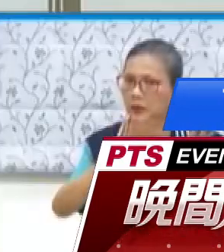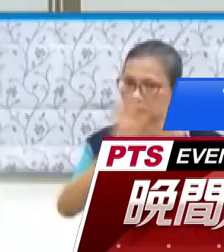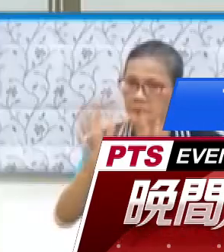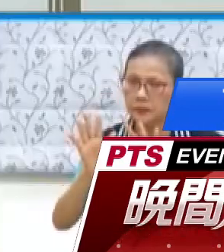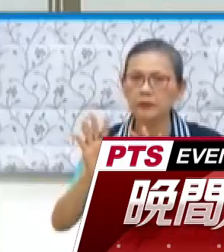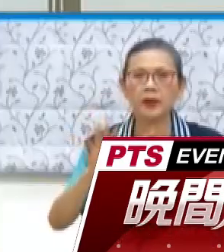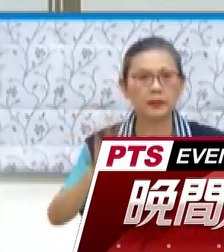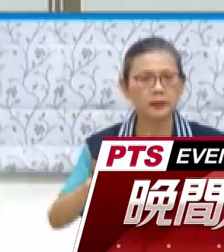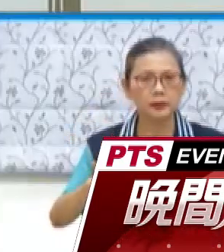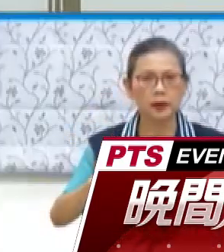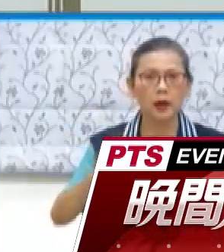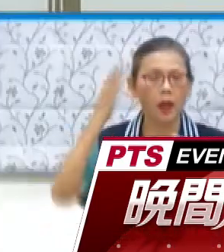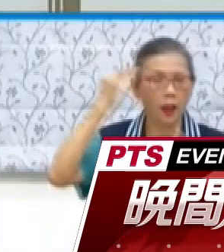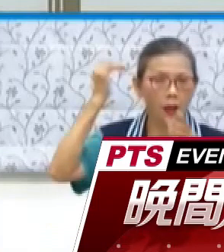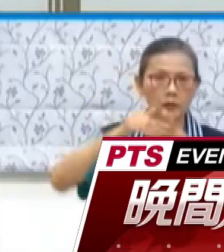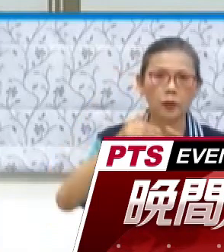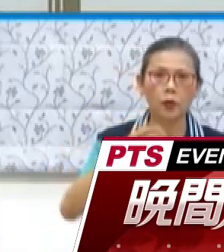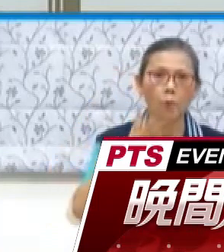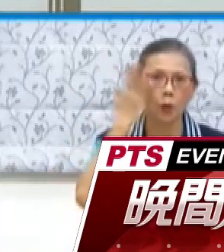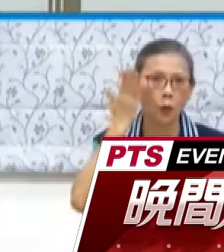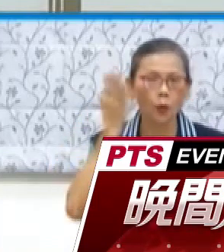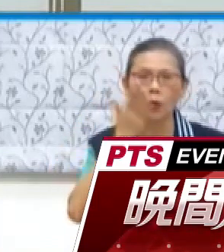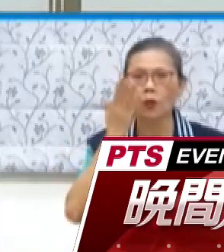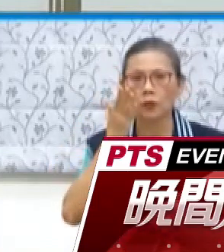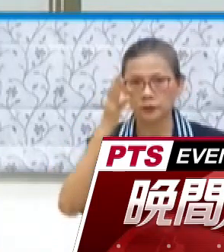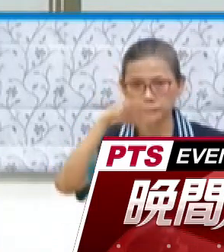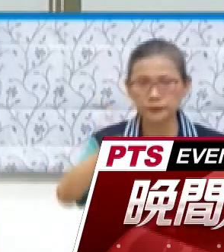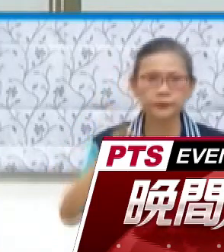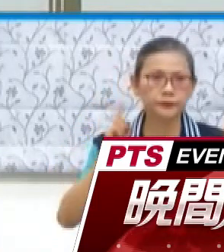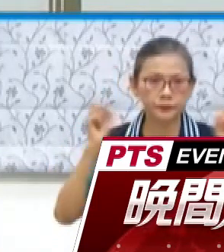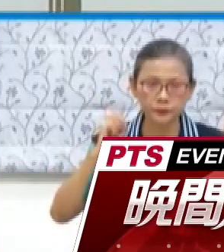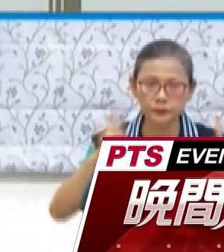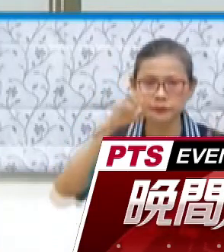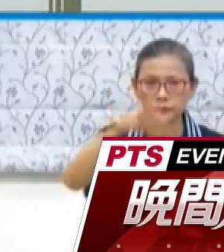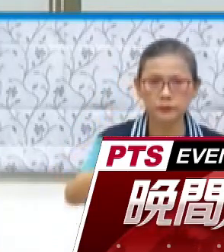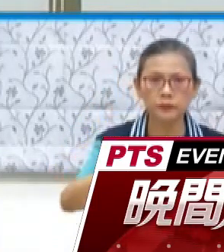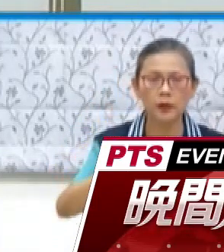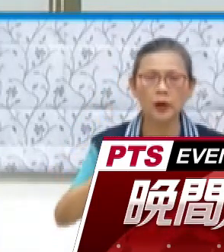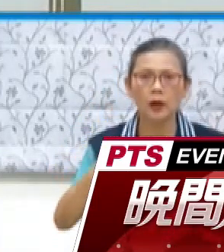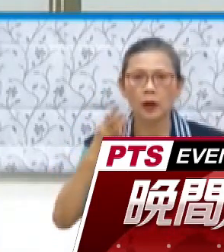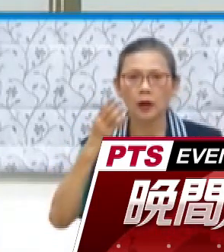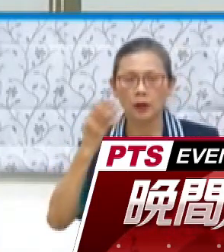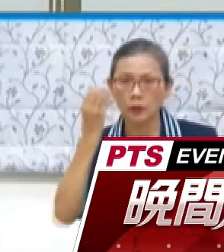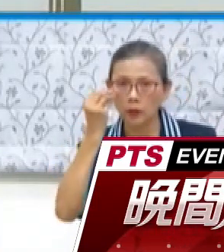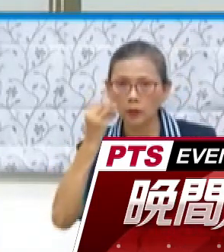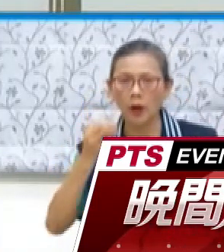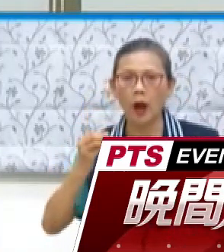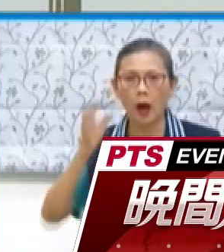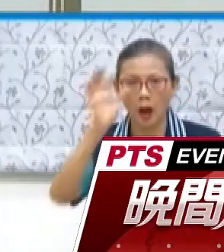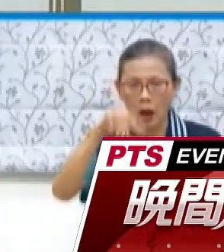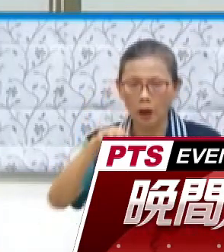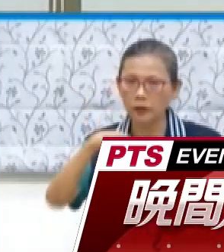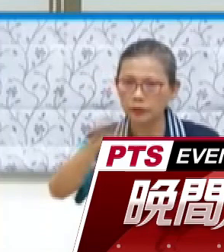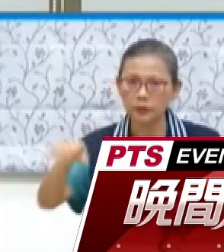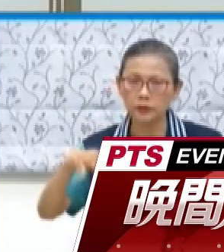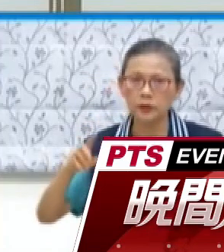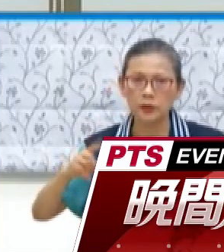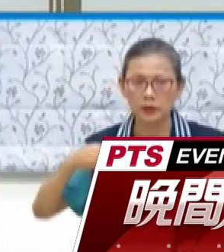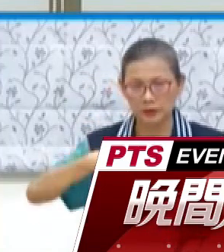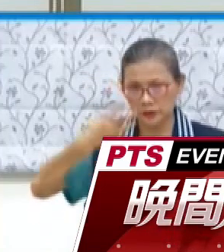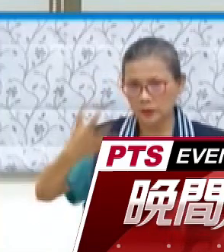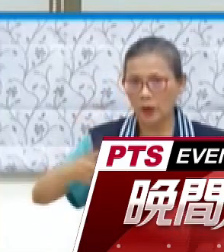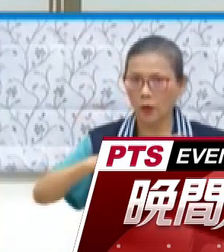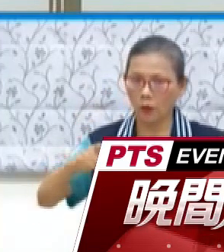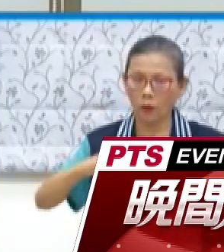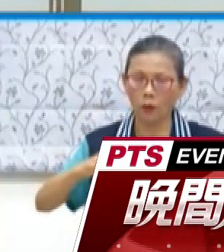施。 目前呢，整个南投的各风景区，尤其据点、观光游乐业、农场、林场、自然园